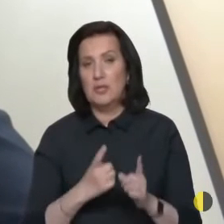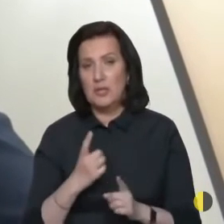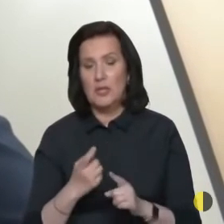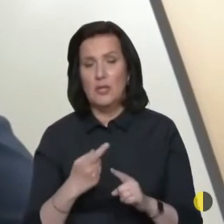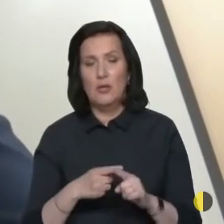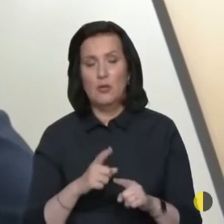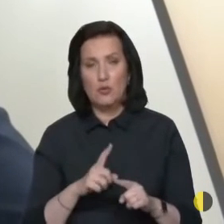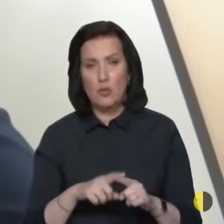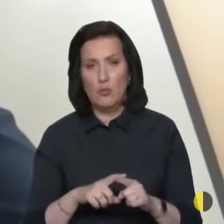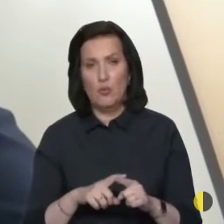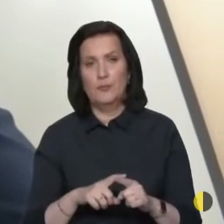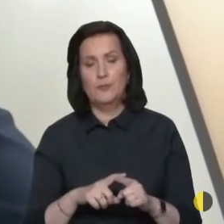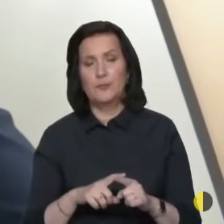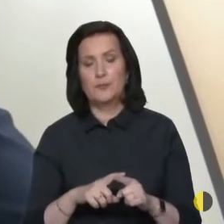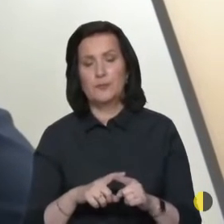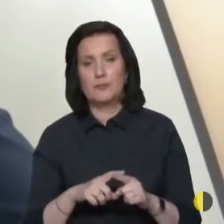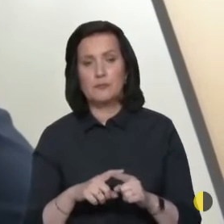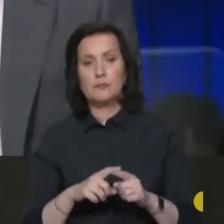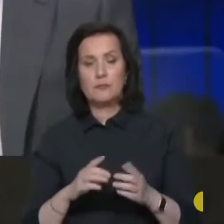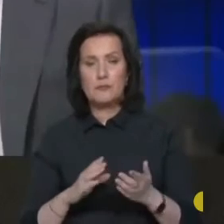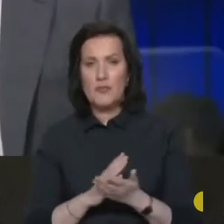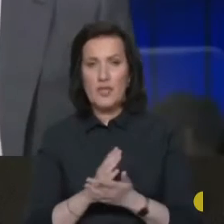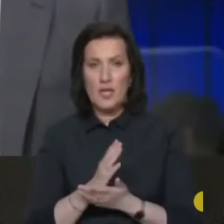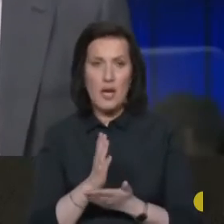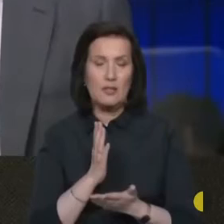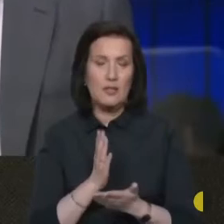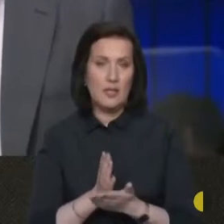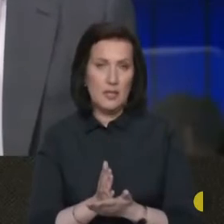тому інтерактивна карта є